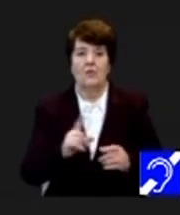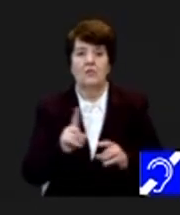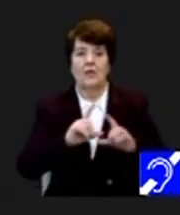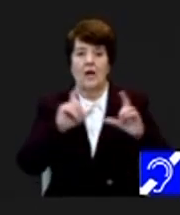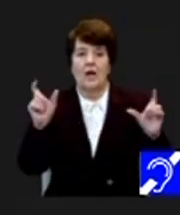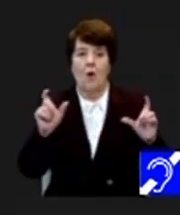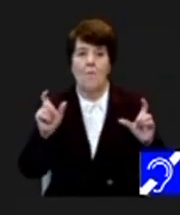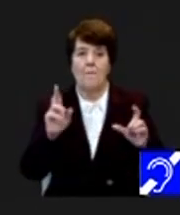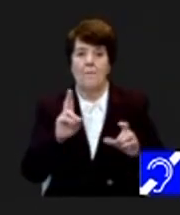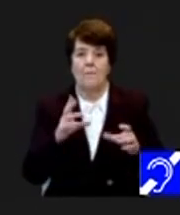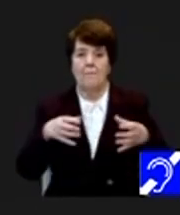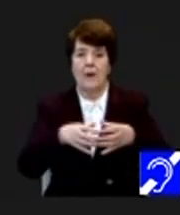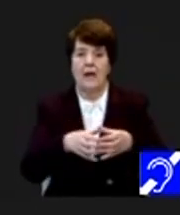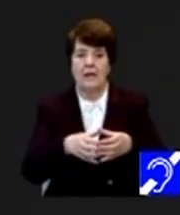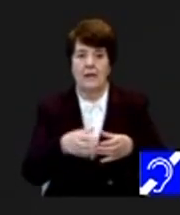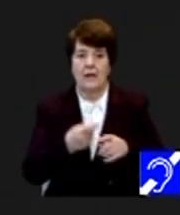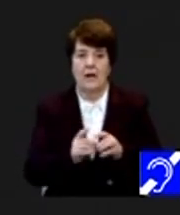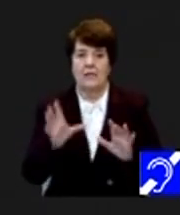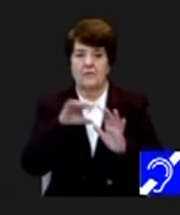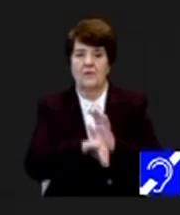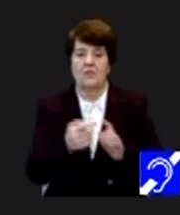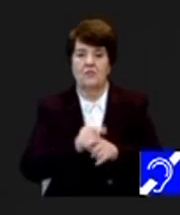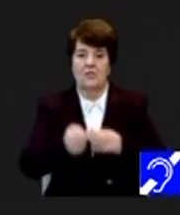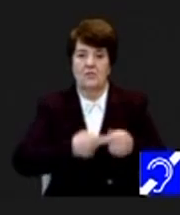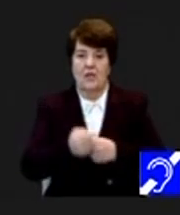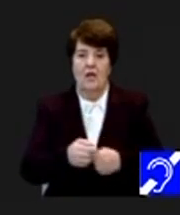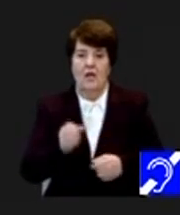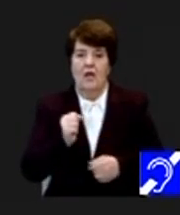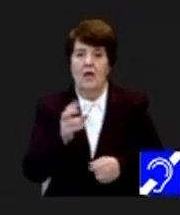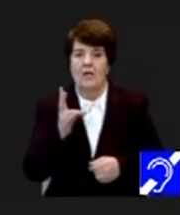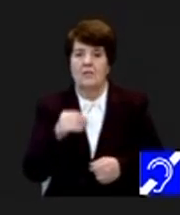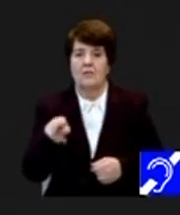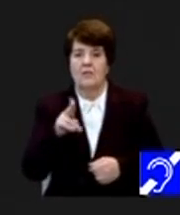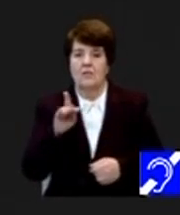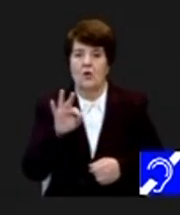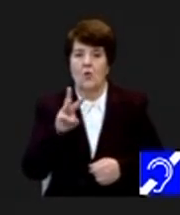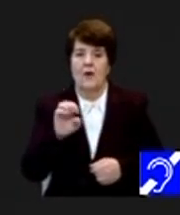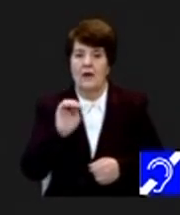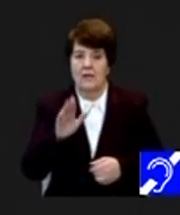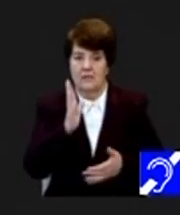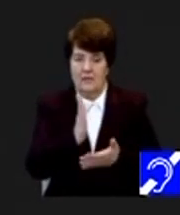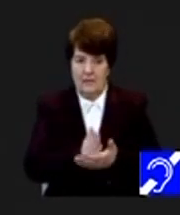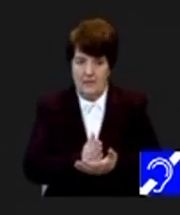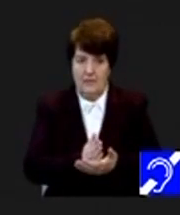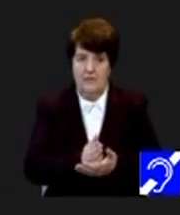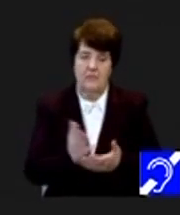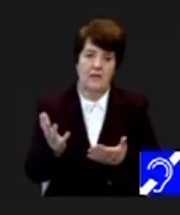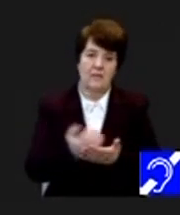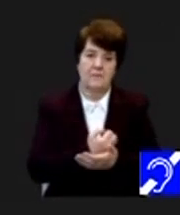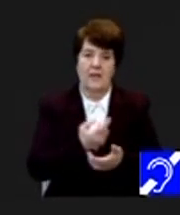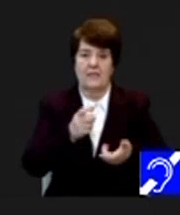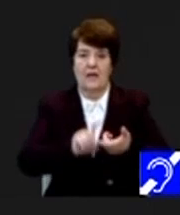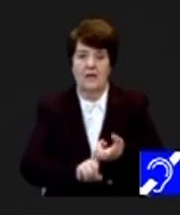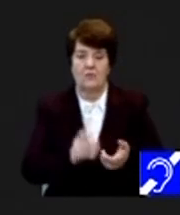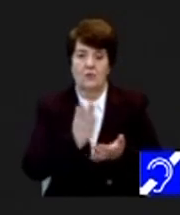de companii prin care s-a înfăptuit această operațiune Landromat, sunt între ele, ați